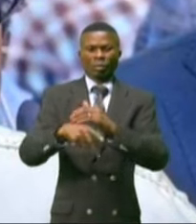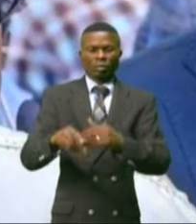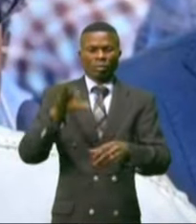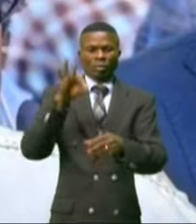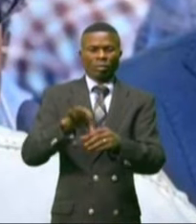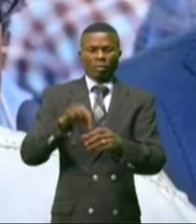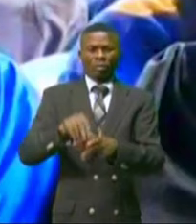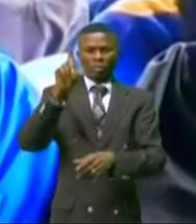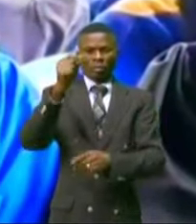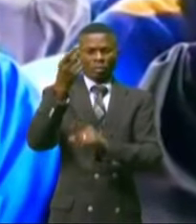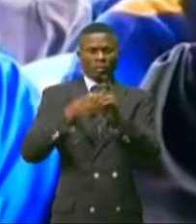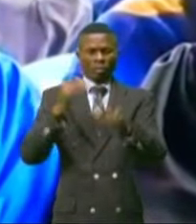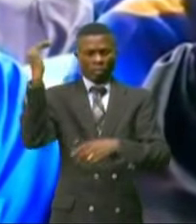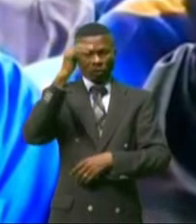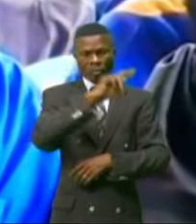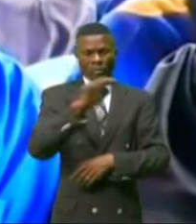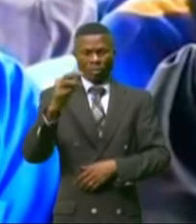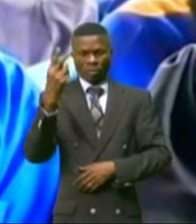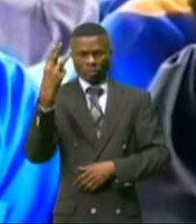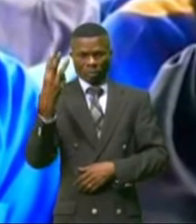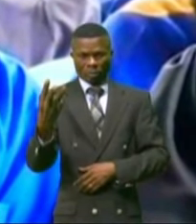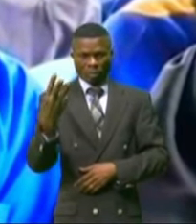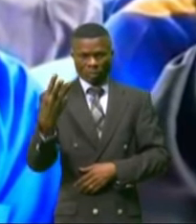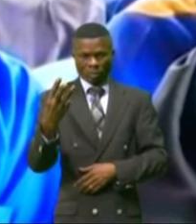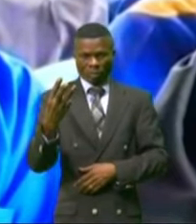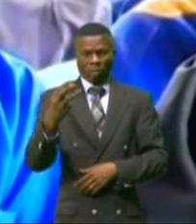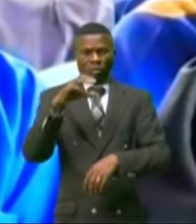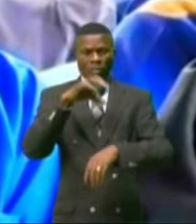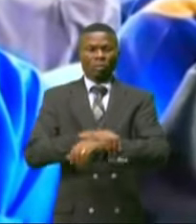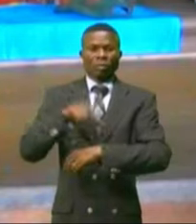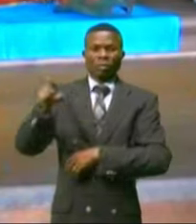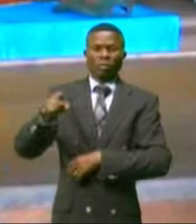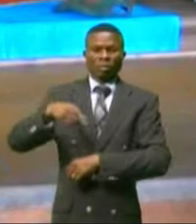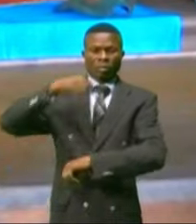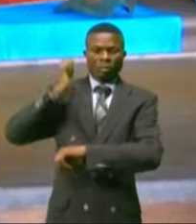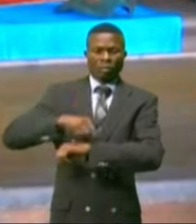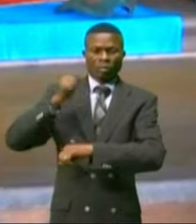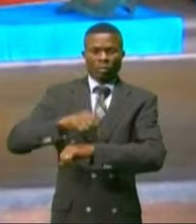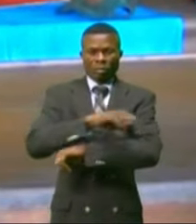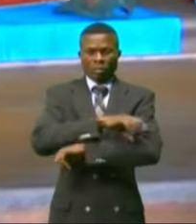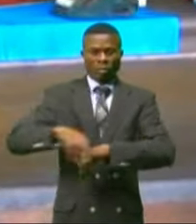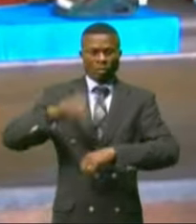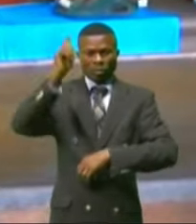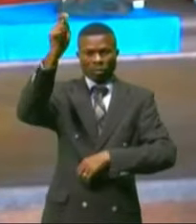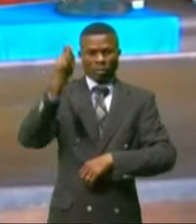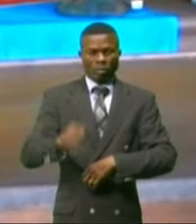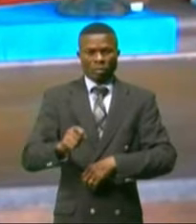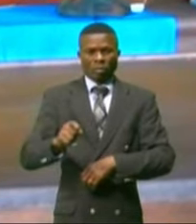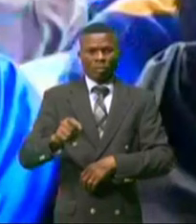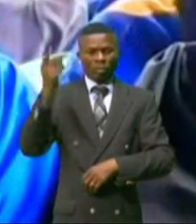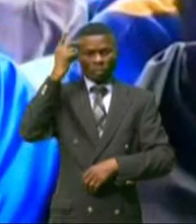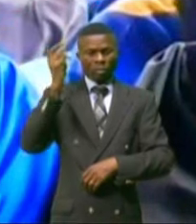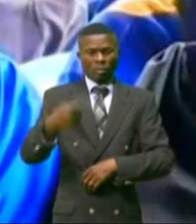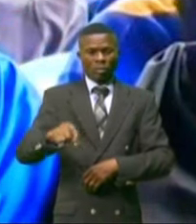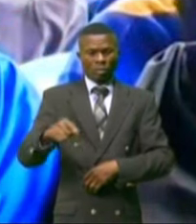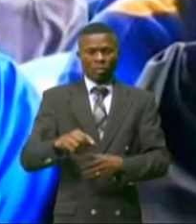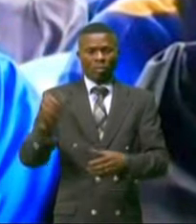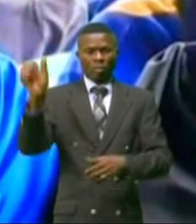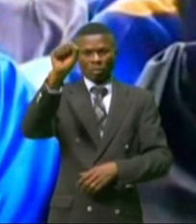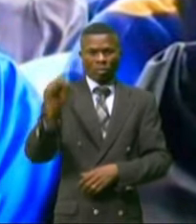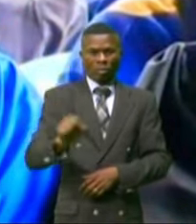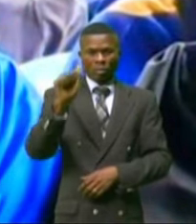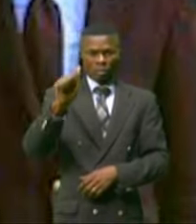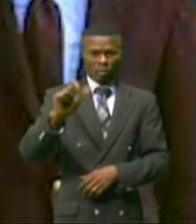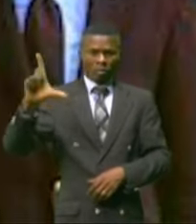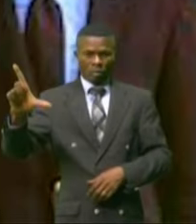élections du 20 décembre 2023, alors qu'il se trouvait en détention et jugé par la cour militaire de Kinshasa Gombe, Salomon Idi Kalonda